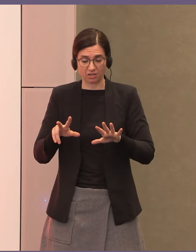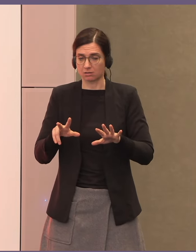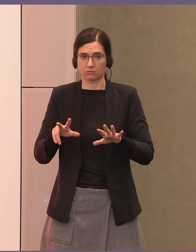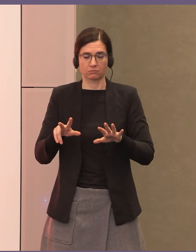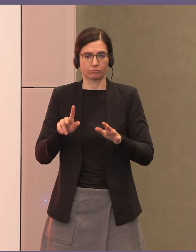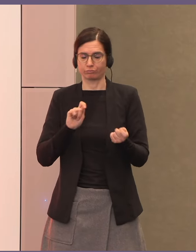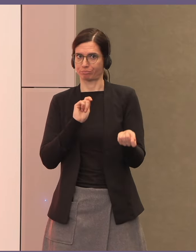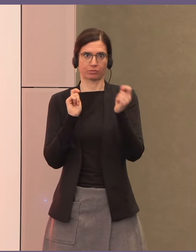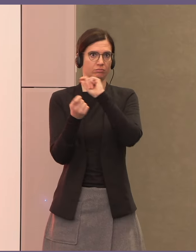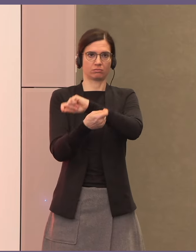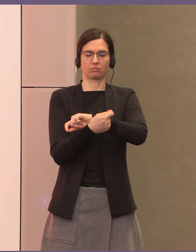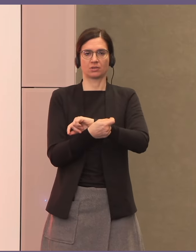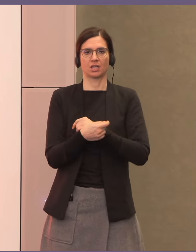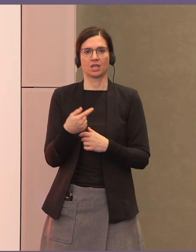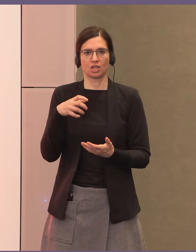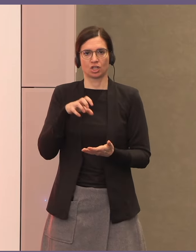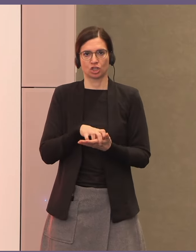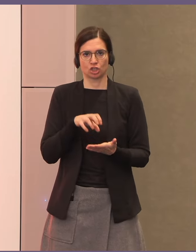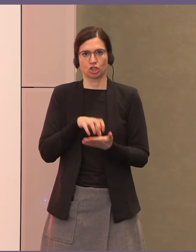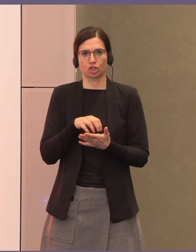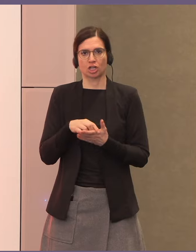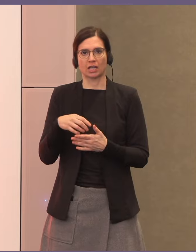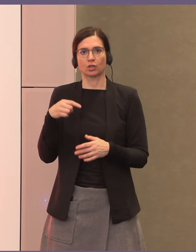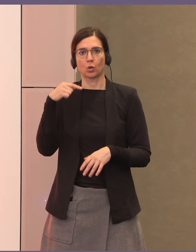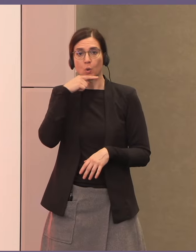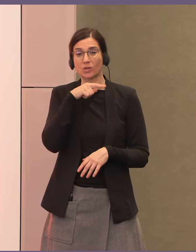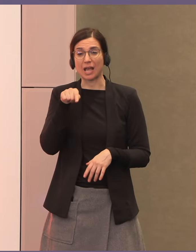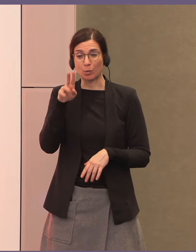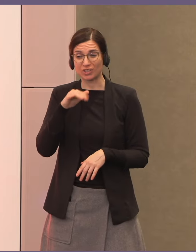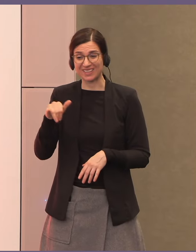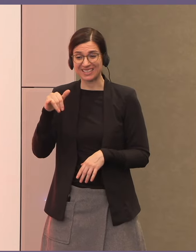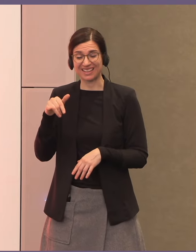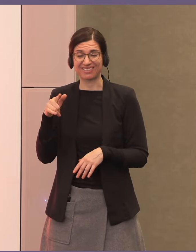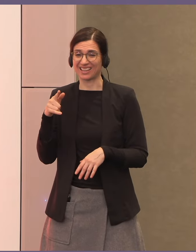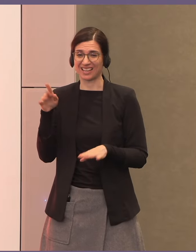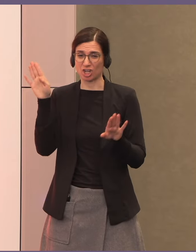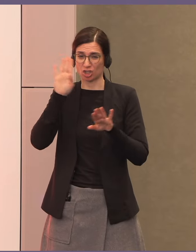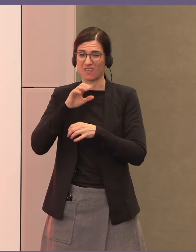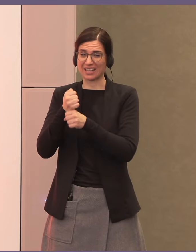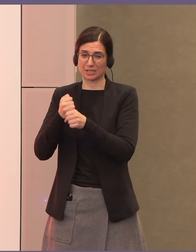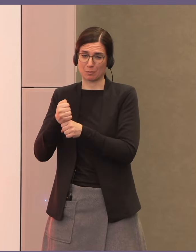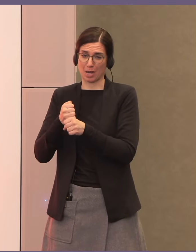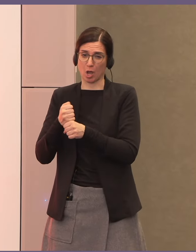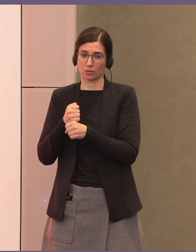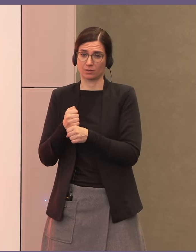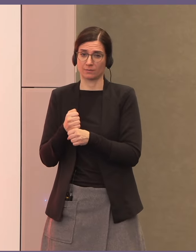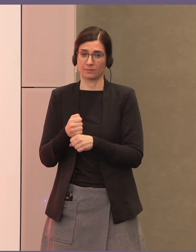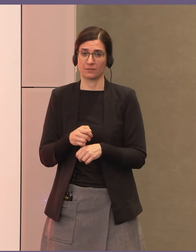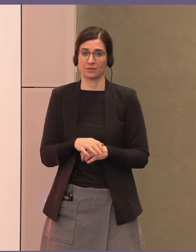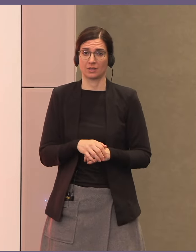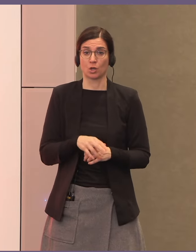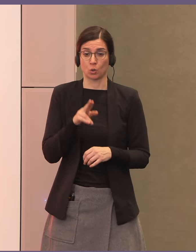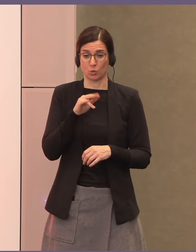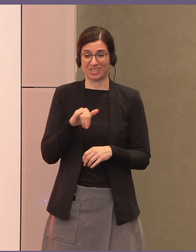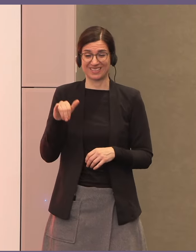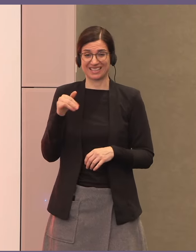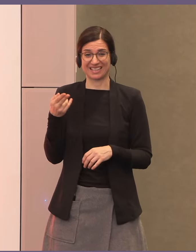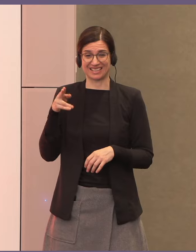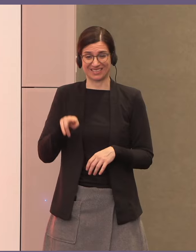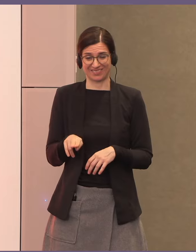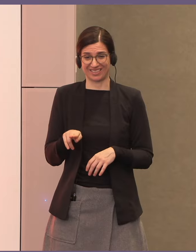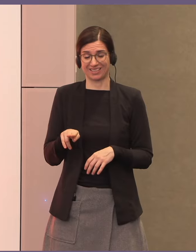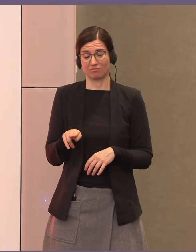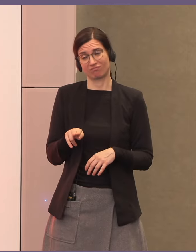umgekehrt. Die Stadt war rot, die Universität schwarz-braun. Und somit war der Raum hinter dieser Tür, also die Universität Wien,